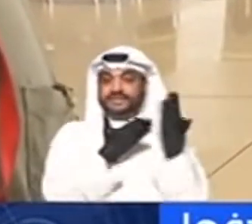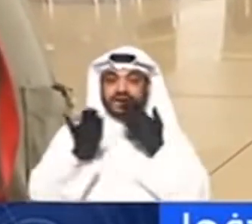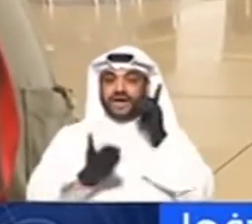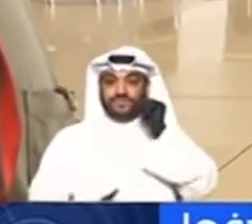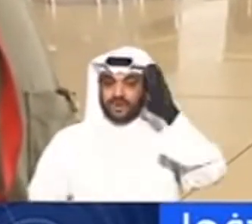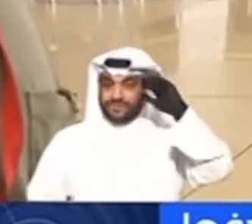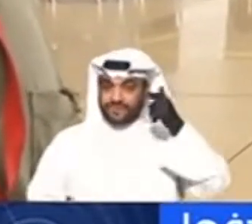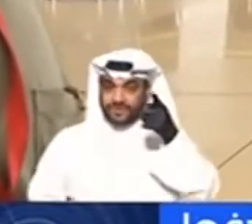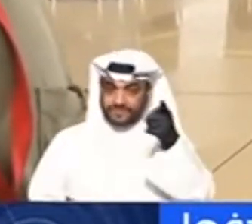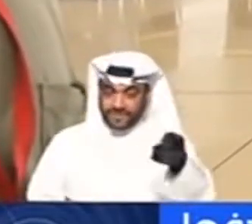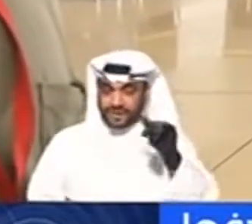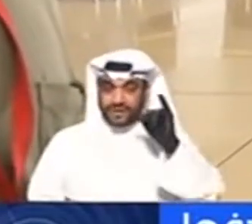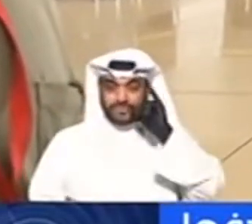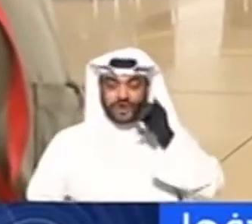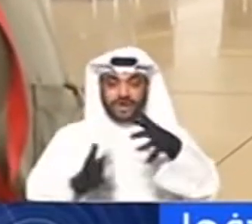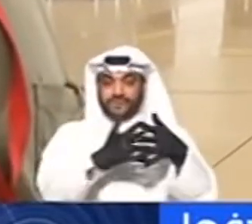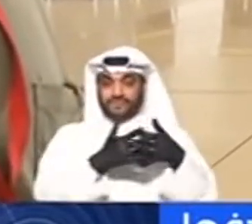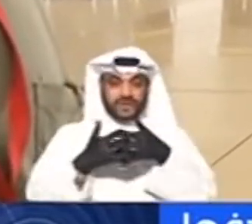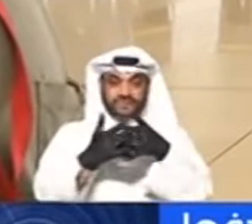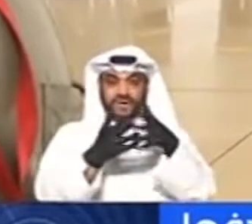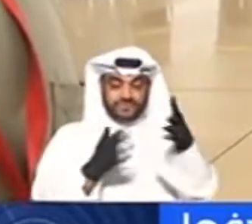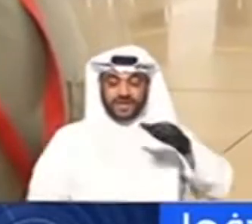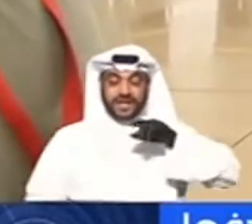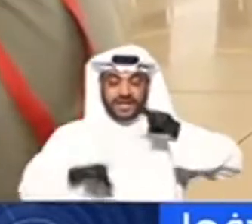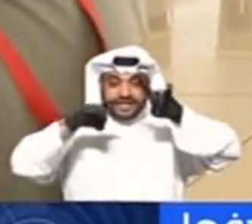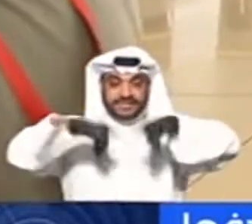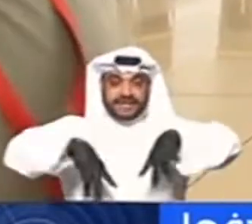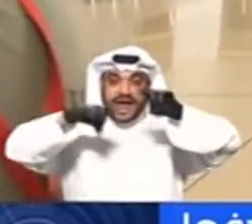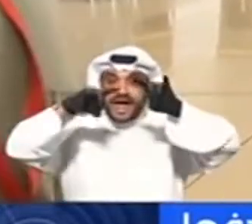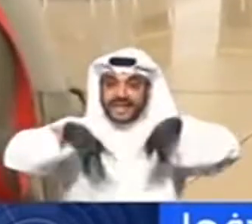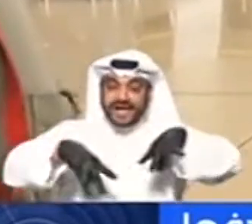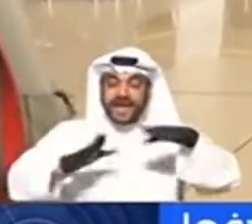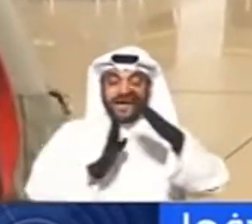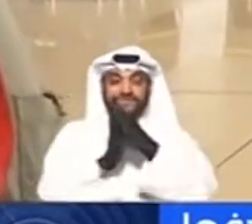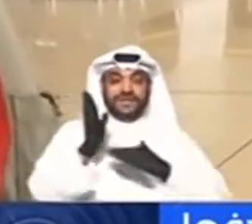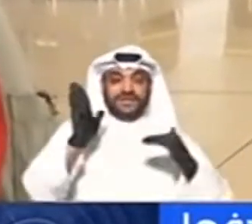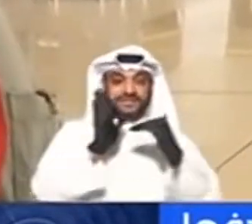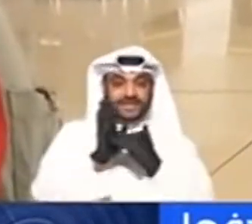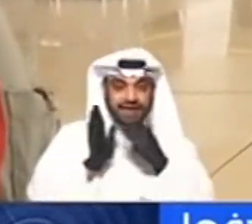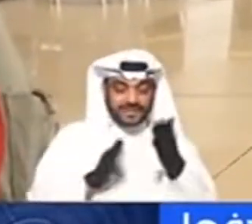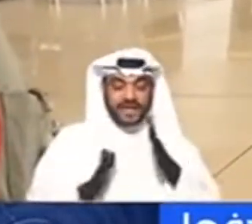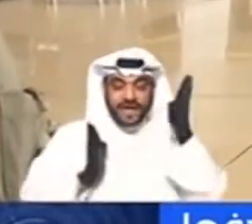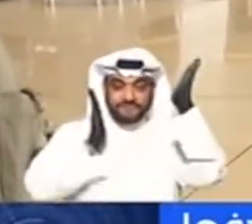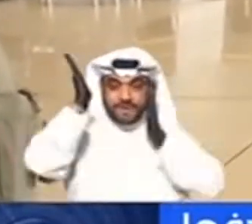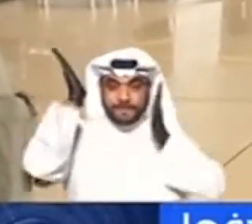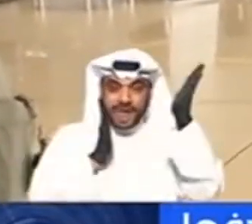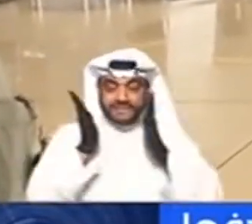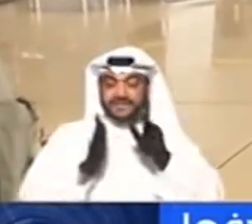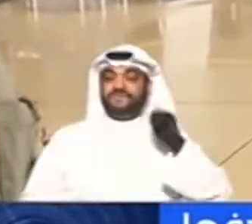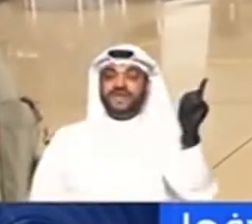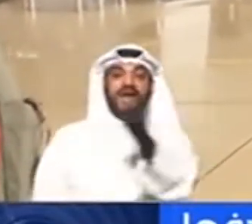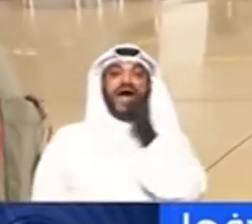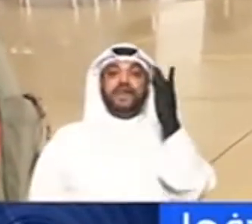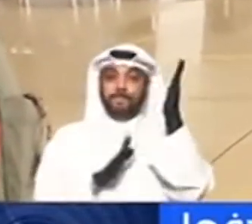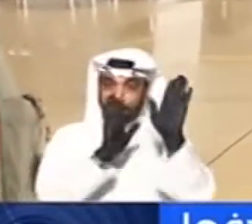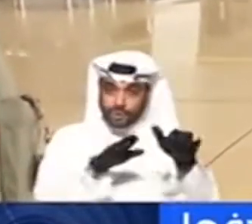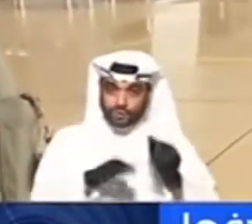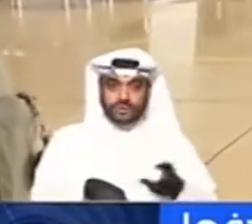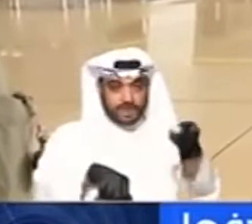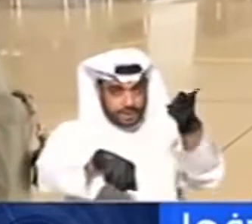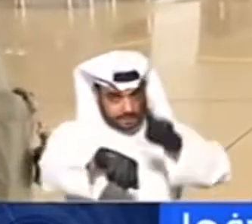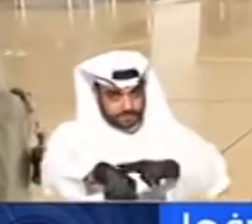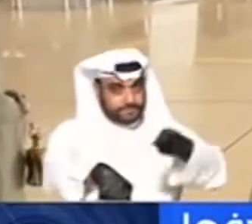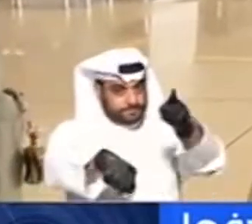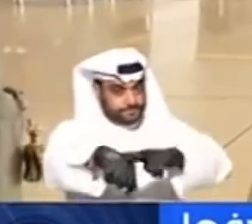المتحدة، طلبة في أستراليا، طلبة في نيوزيلندا، طلبة في ماليزيا، في كل العالم. أعيد